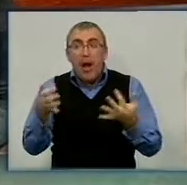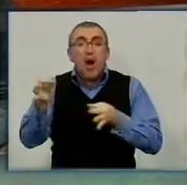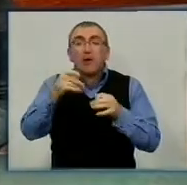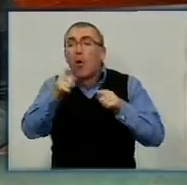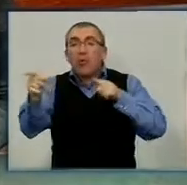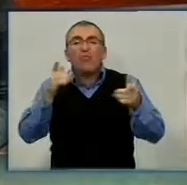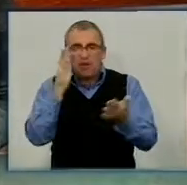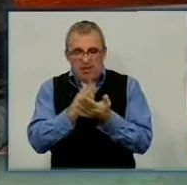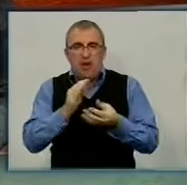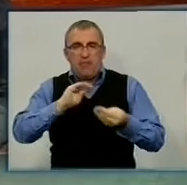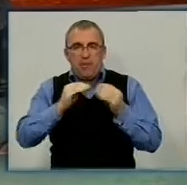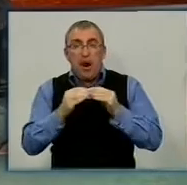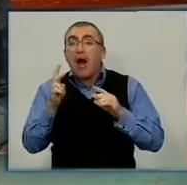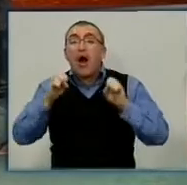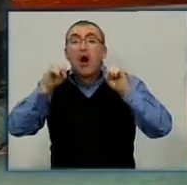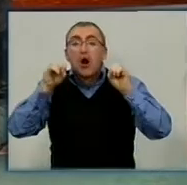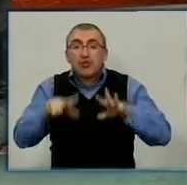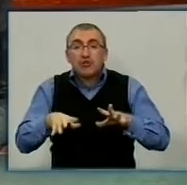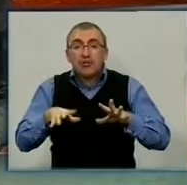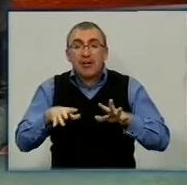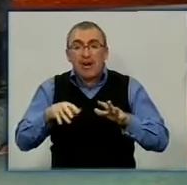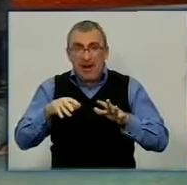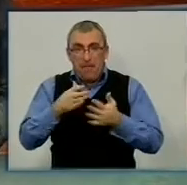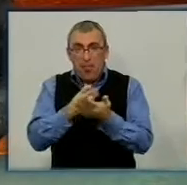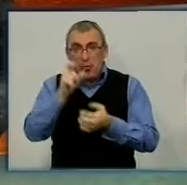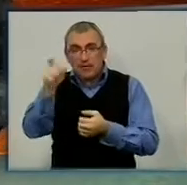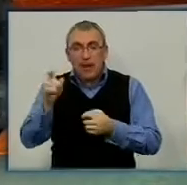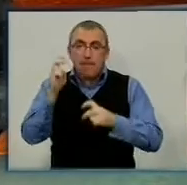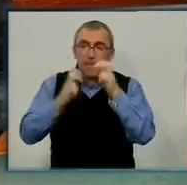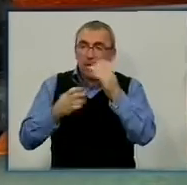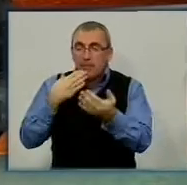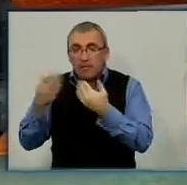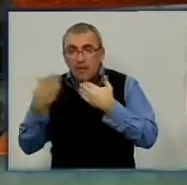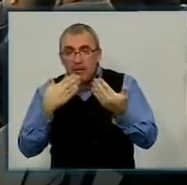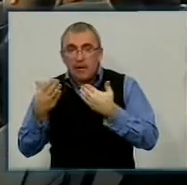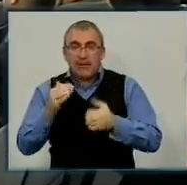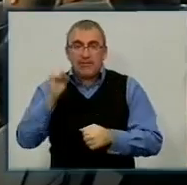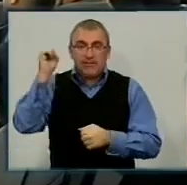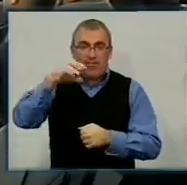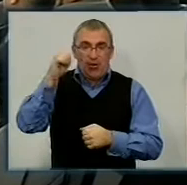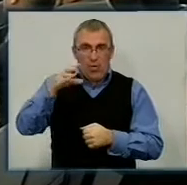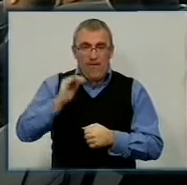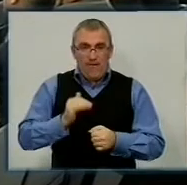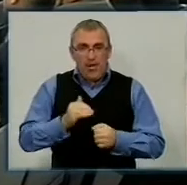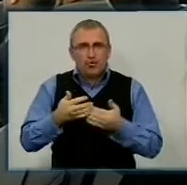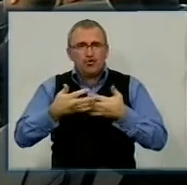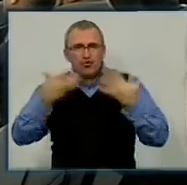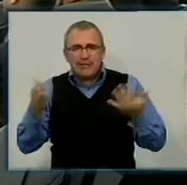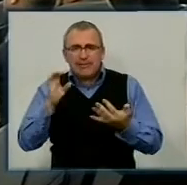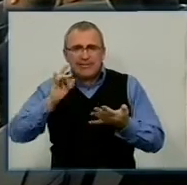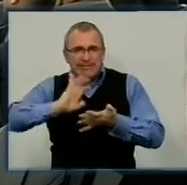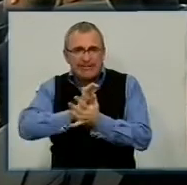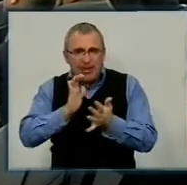є проблеми як їх вирішити посадовці радилися із підприємцями представник світловодської фірми яка виробляє широкий асортимент сирів